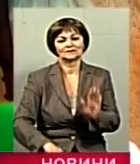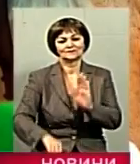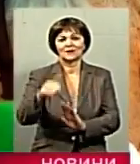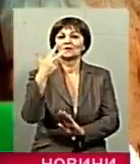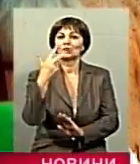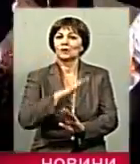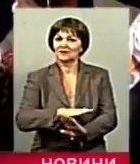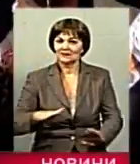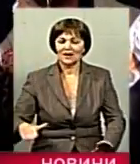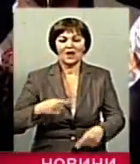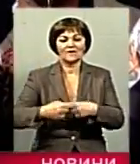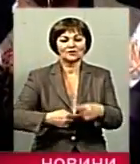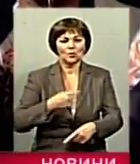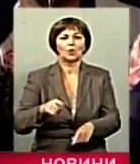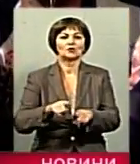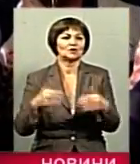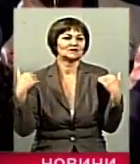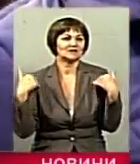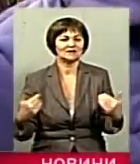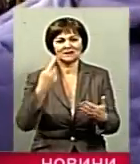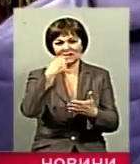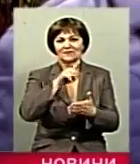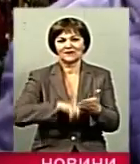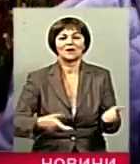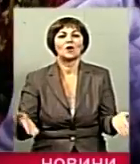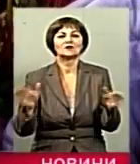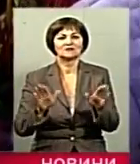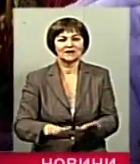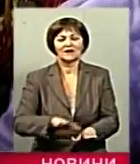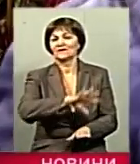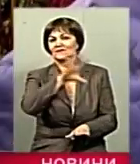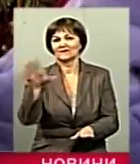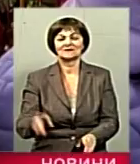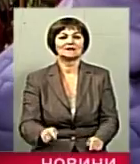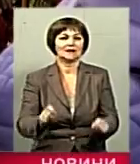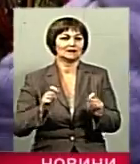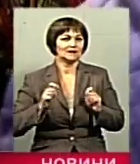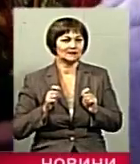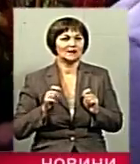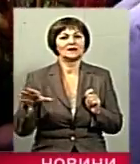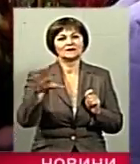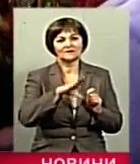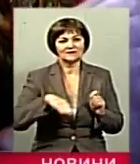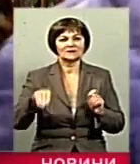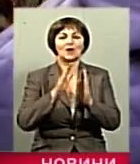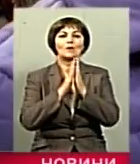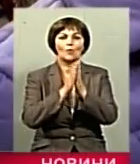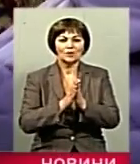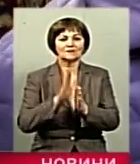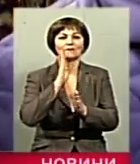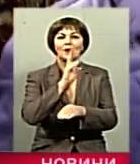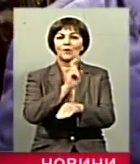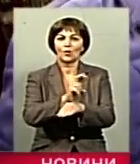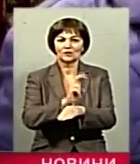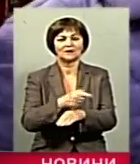онуки, але віра така ж сильна і ствердна. Все дає. Всі моляться. Мама ходила постійно,